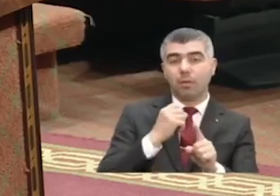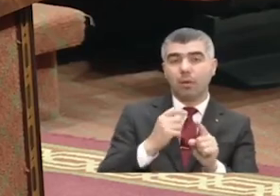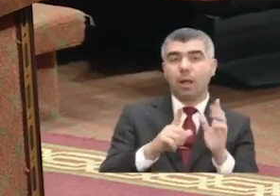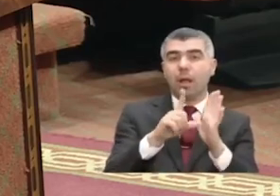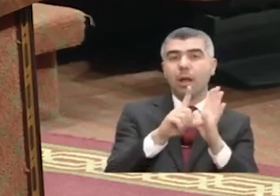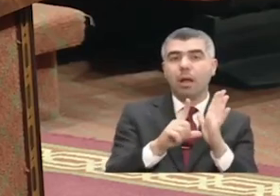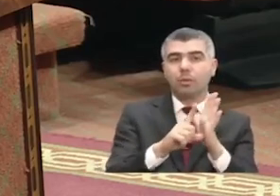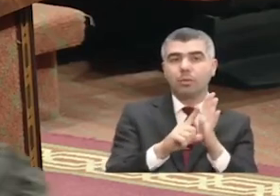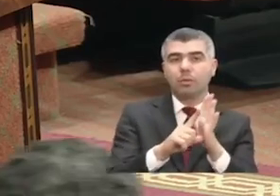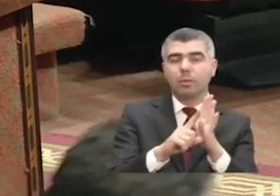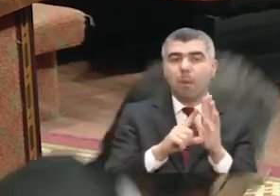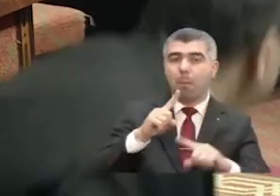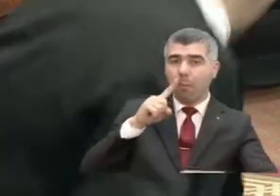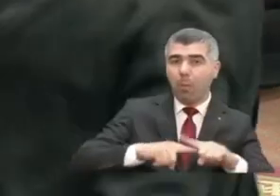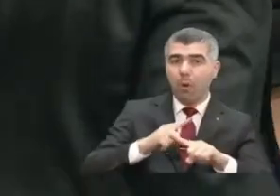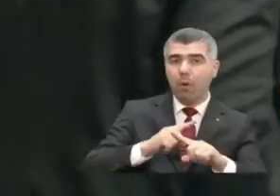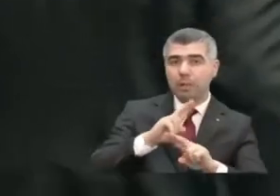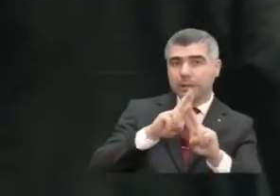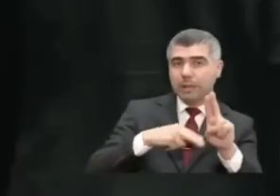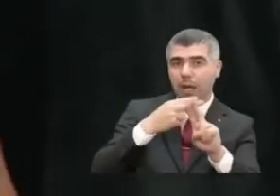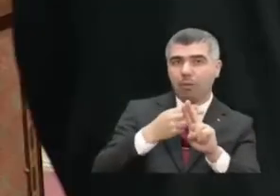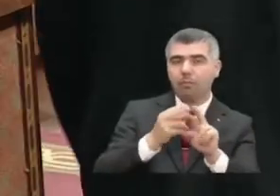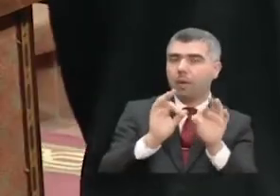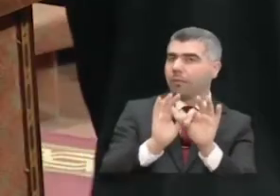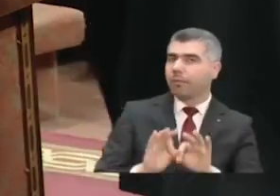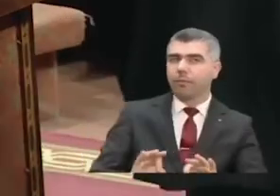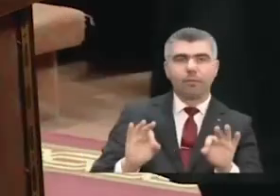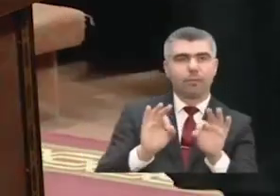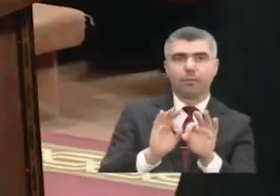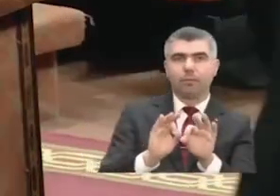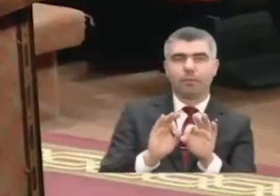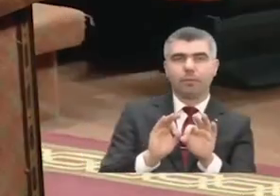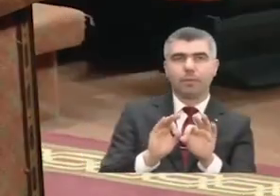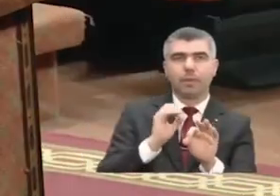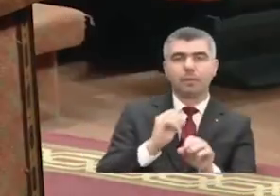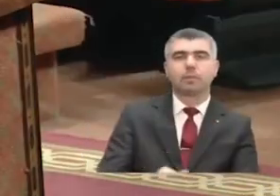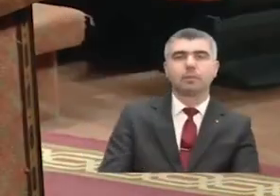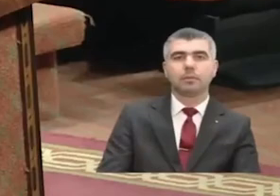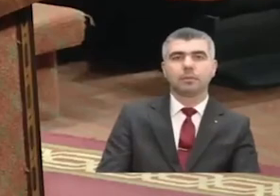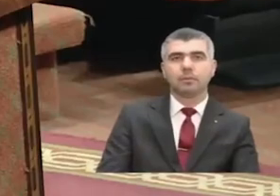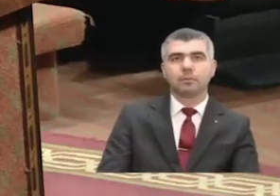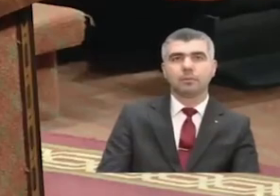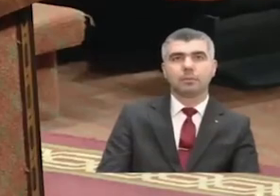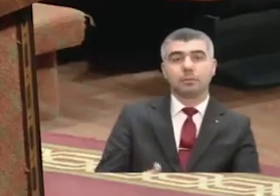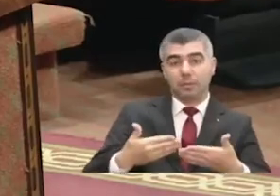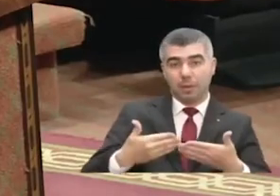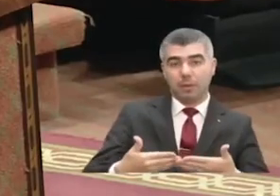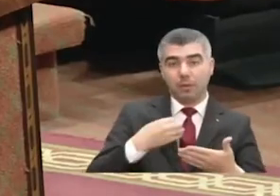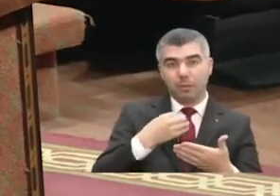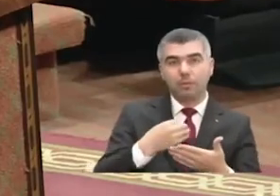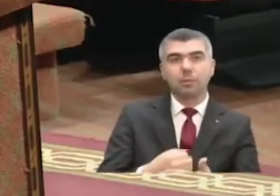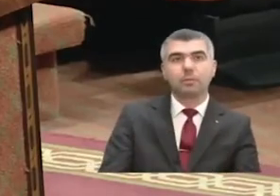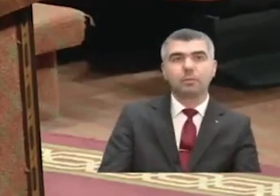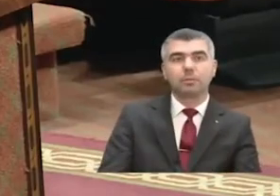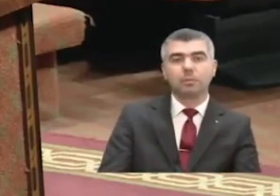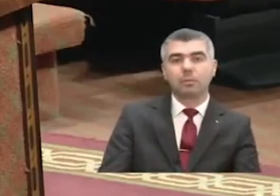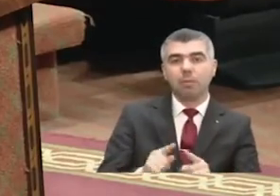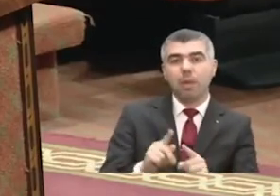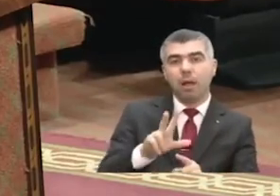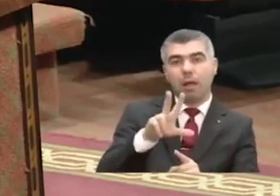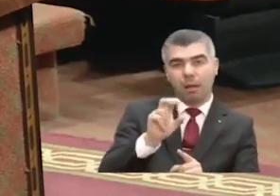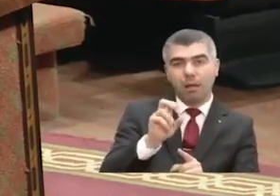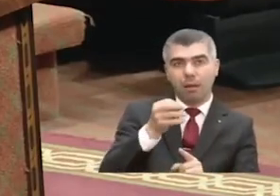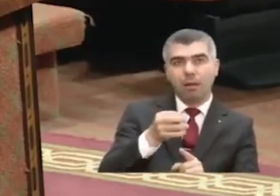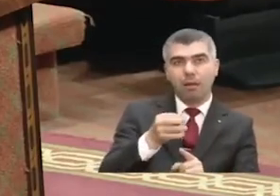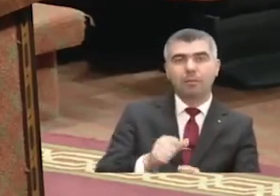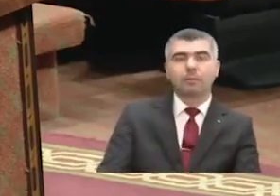يمنع ان اتكلم، لا يمنع السي ابراهيمي، لا يمنع ان اتكلم، وخليني اتكلم. السي الحكر لا يمنع هادشي كتعرفوا، ايوا